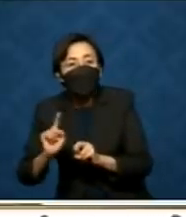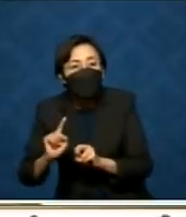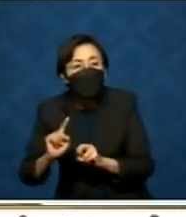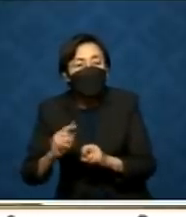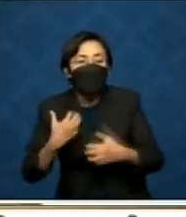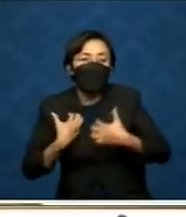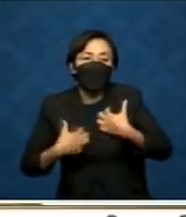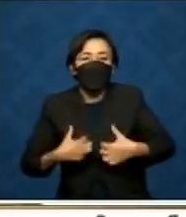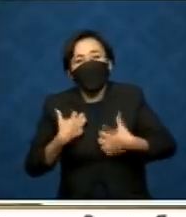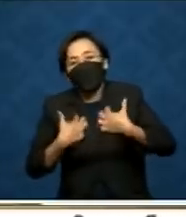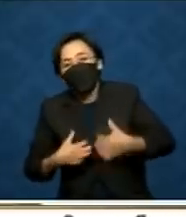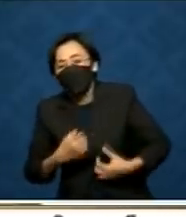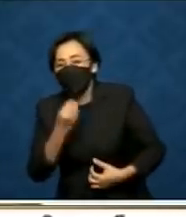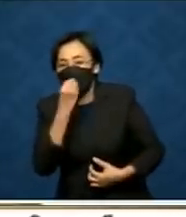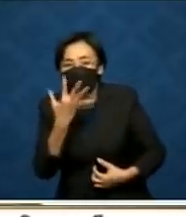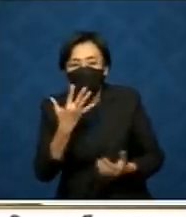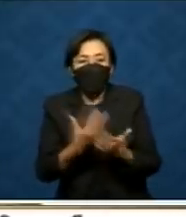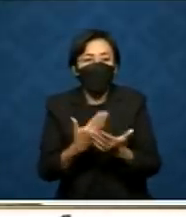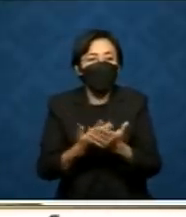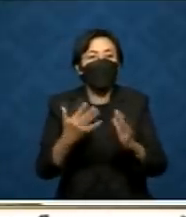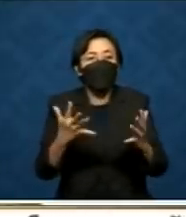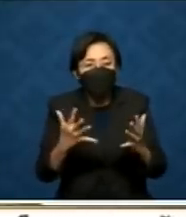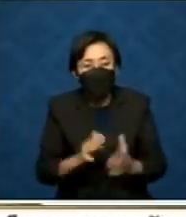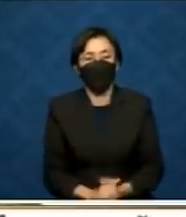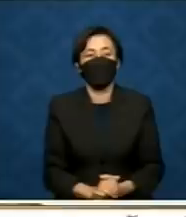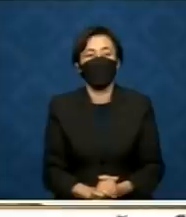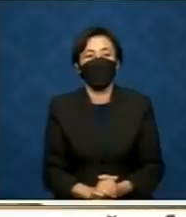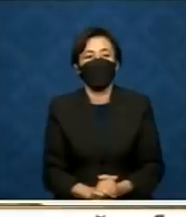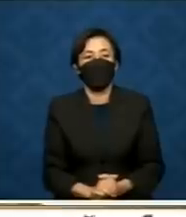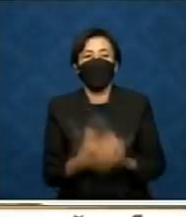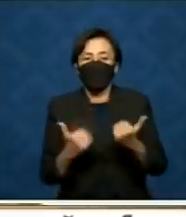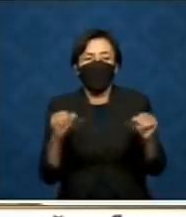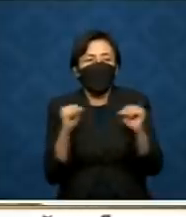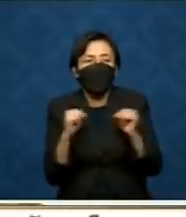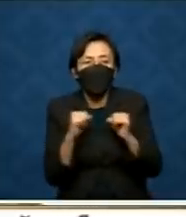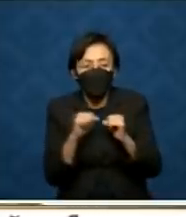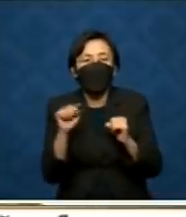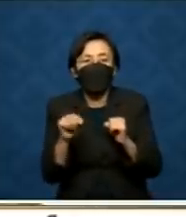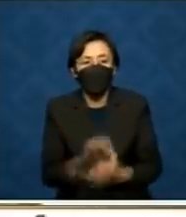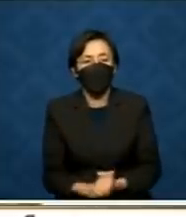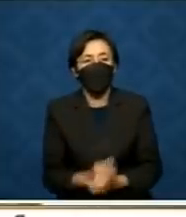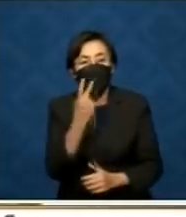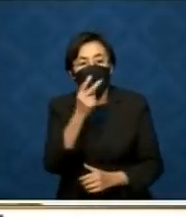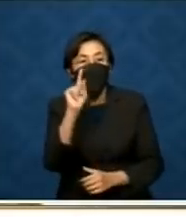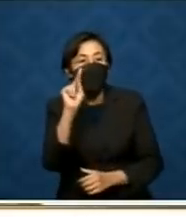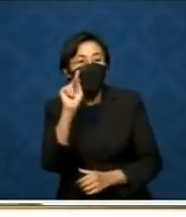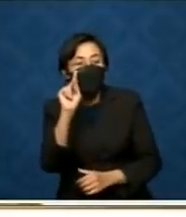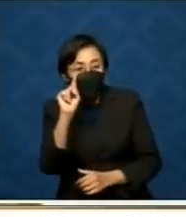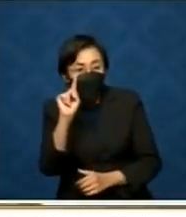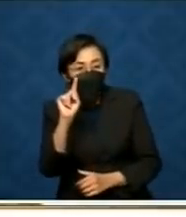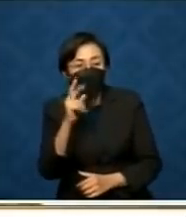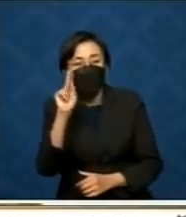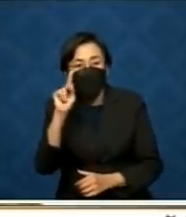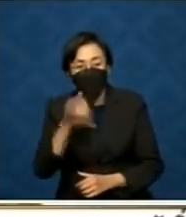ความทุกข์ความยากไม่มีกินนี่วันนี้ที่กลัวกันมากถ้าเนี่ยนข่าวนี่จะ